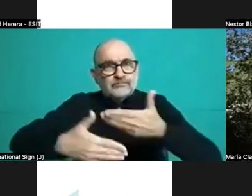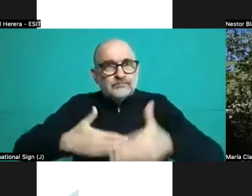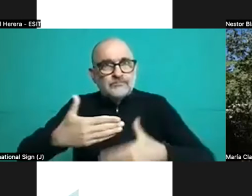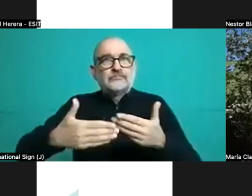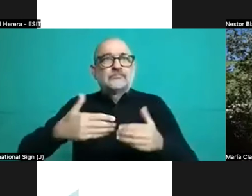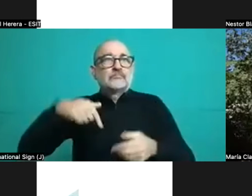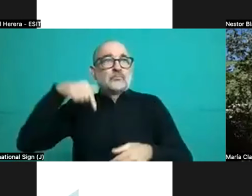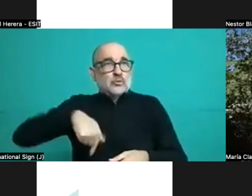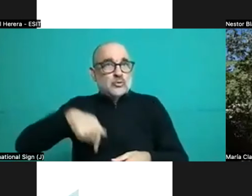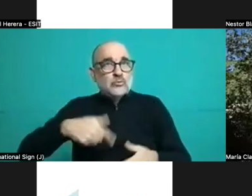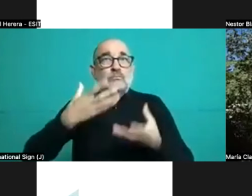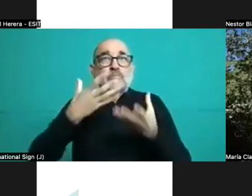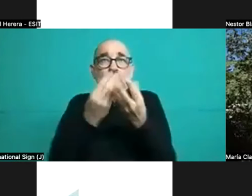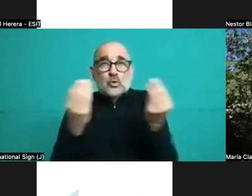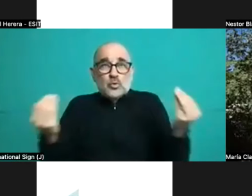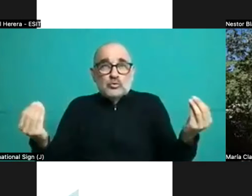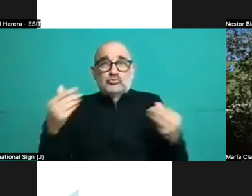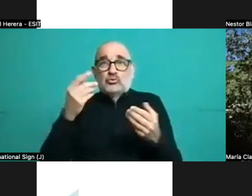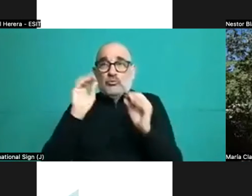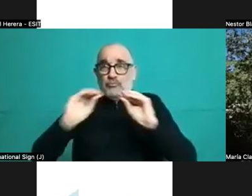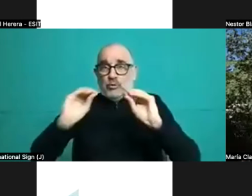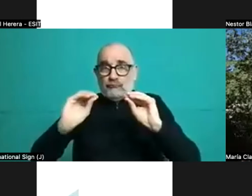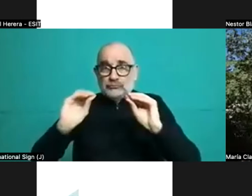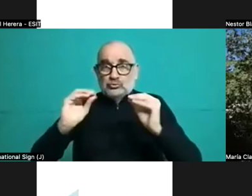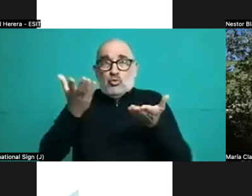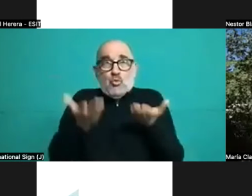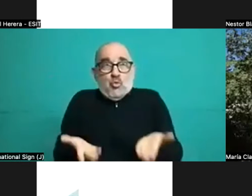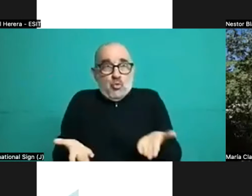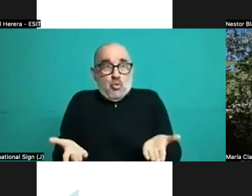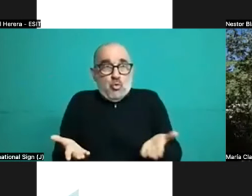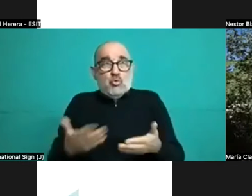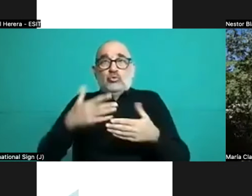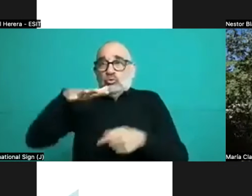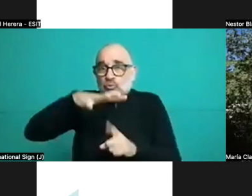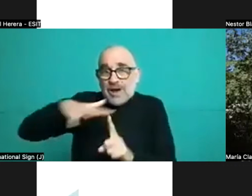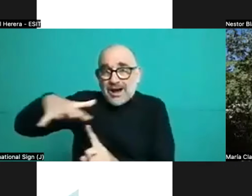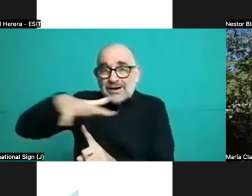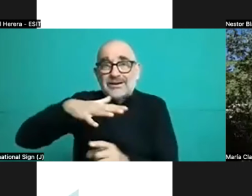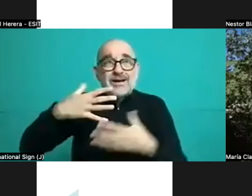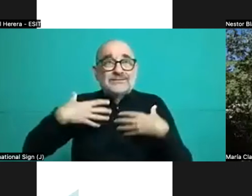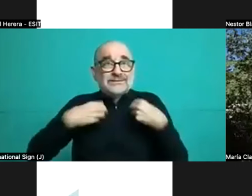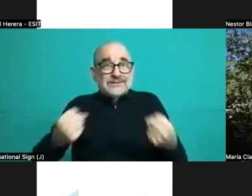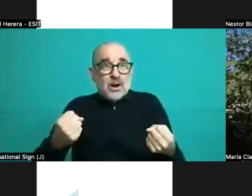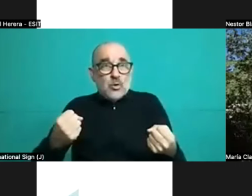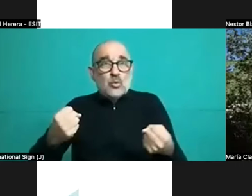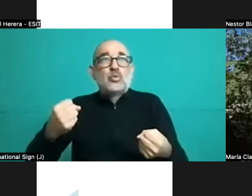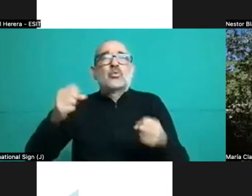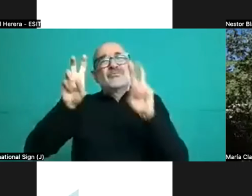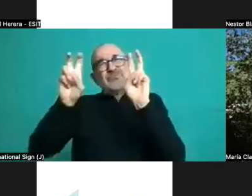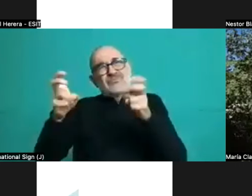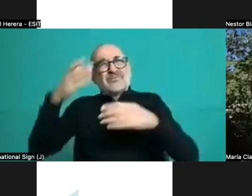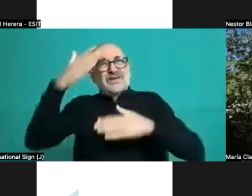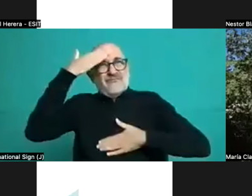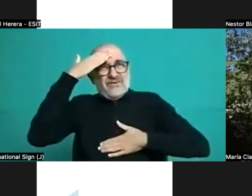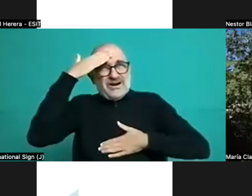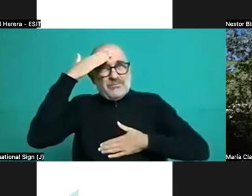parce que les enseignants dans les domaines de la santé, la thérapie physique,